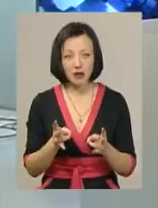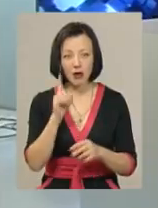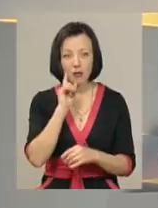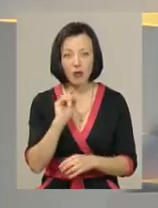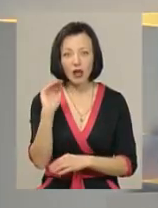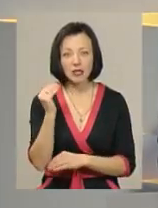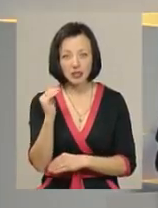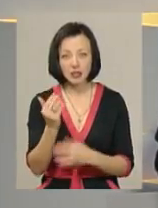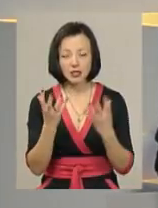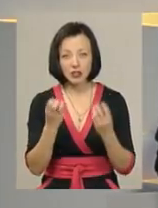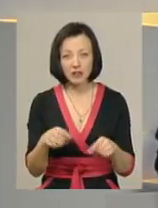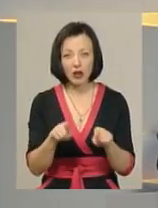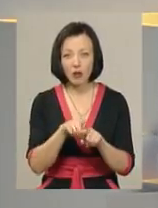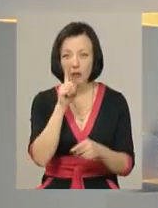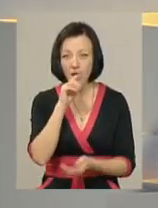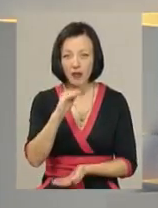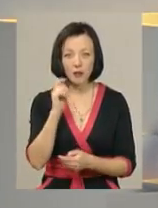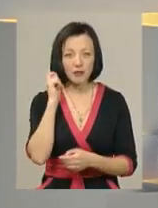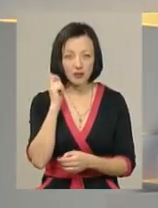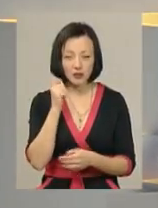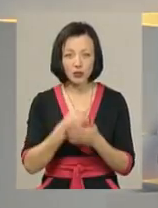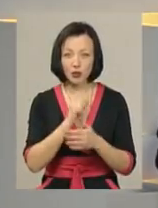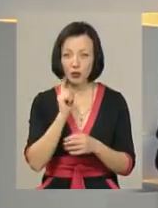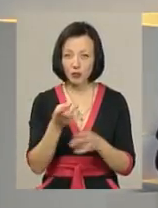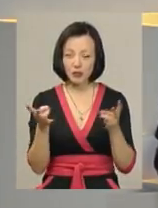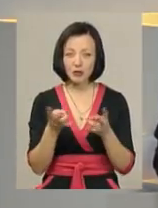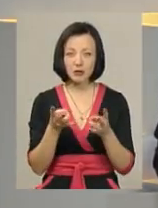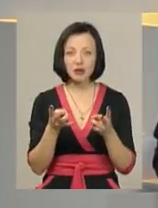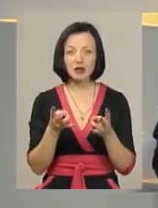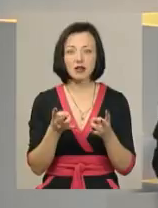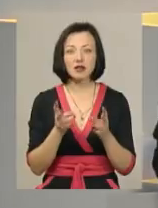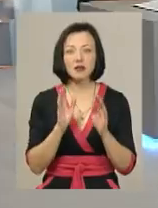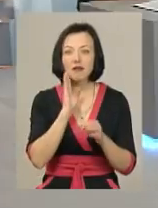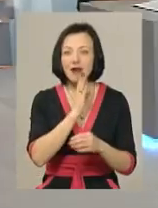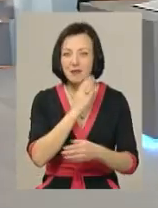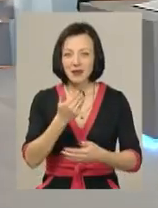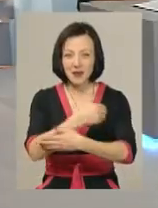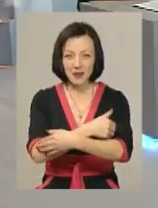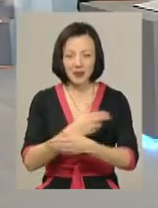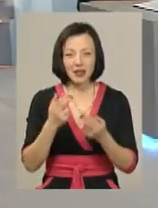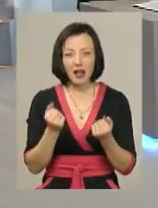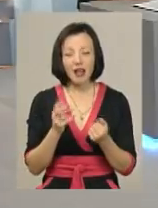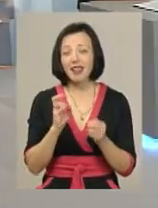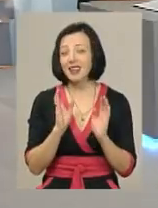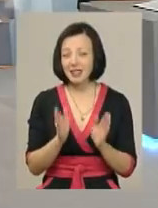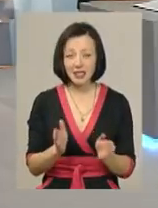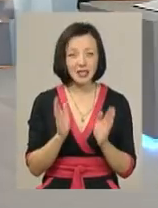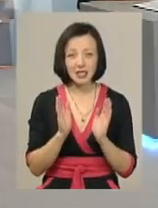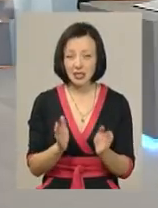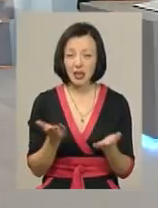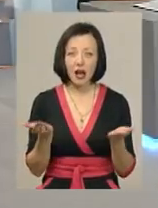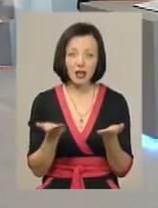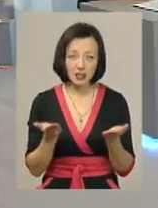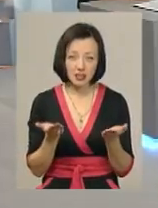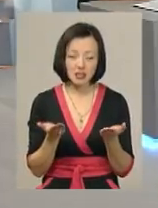дитина ще в такому Таму малому віці до року потрібно вона хоче тільки маминих обім Ну не тільки не тільки